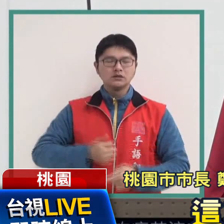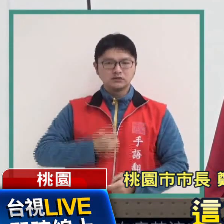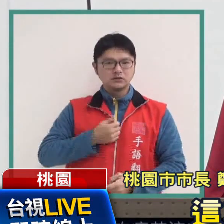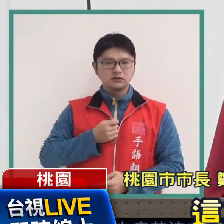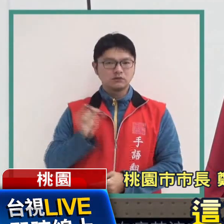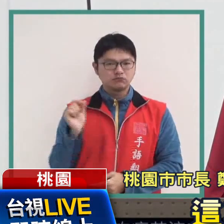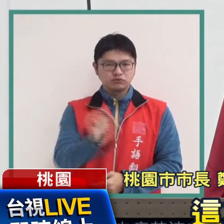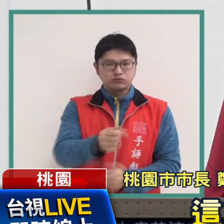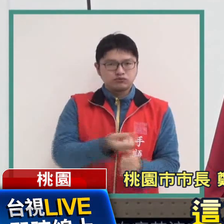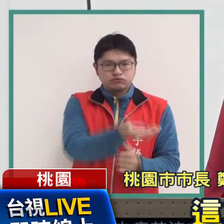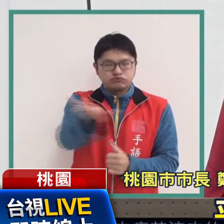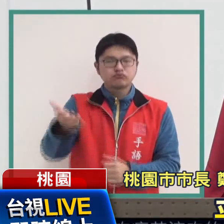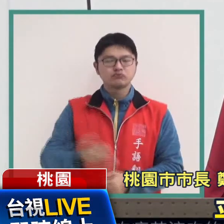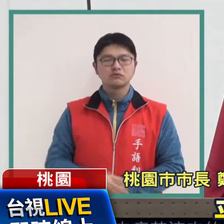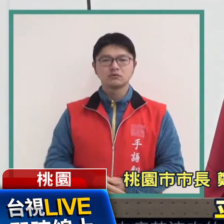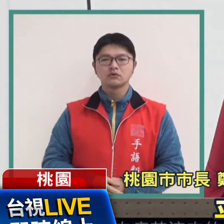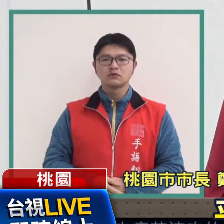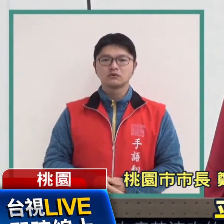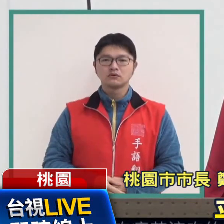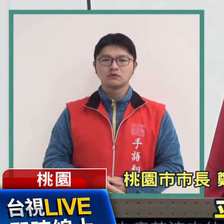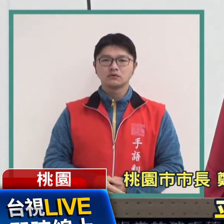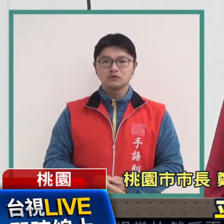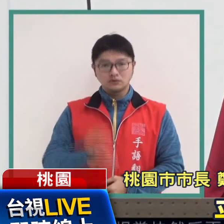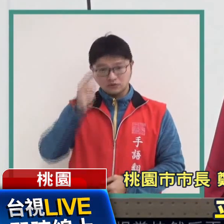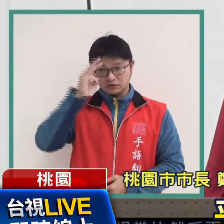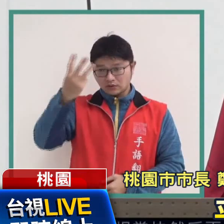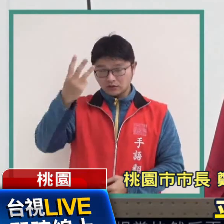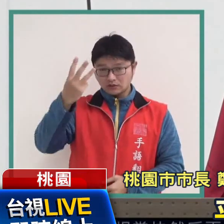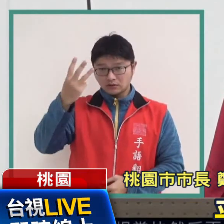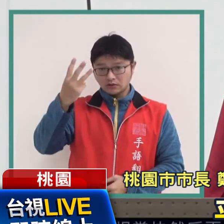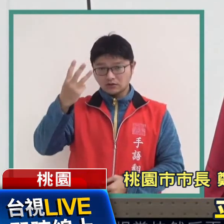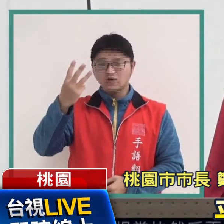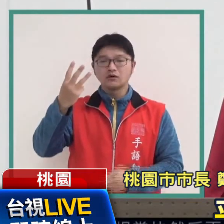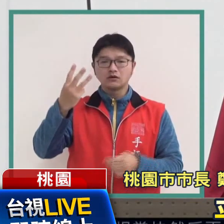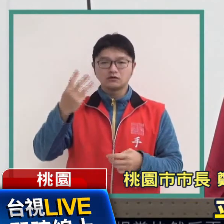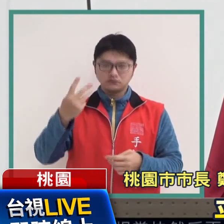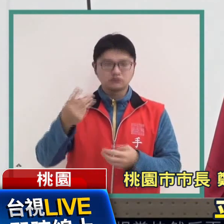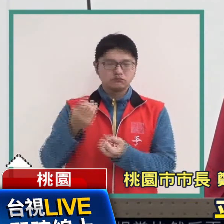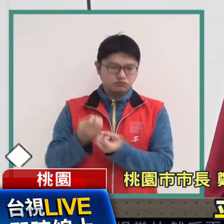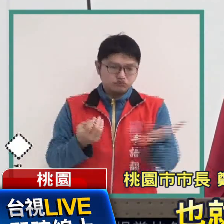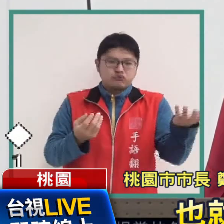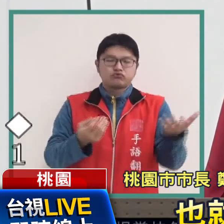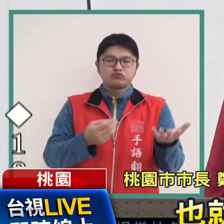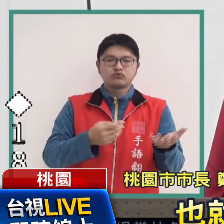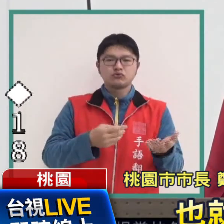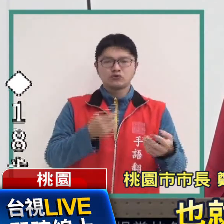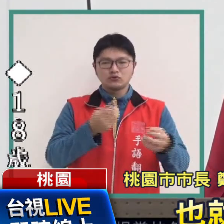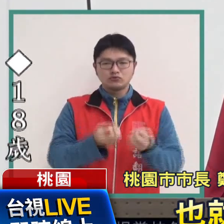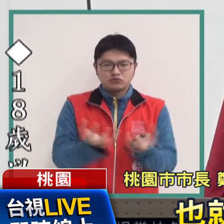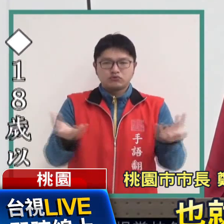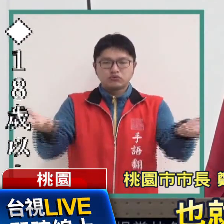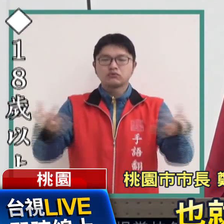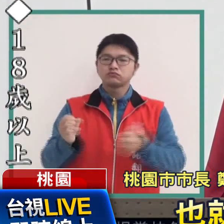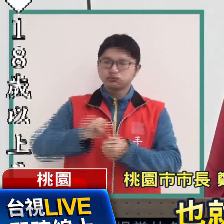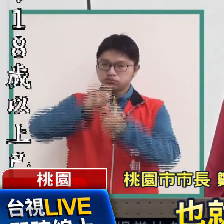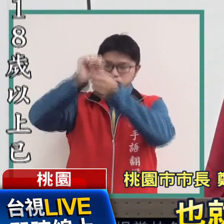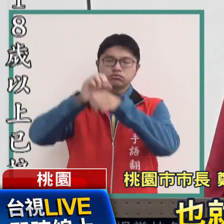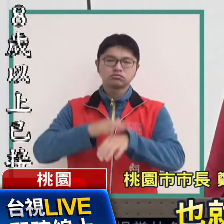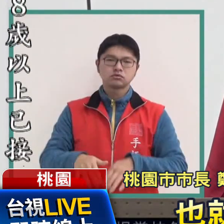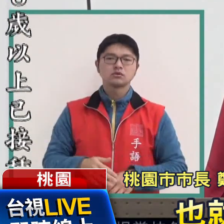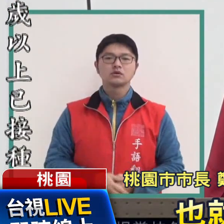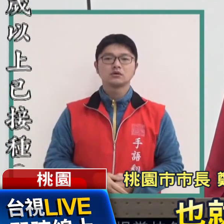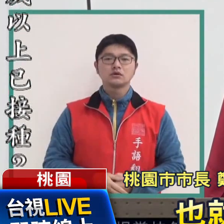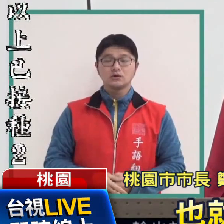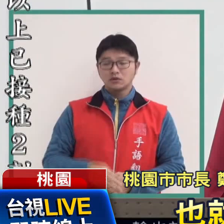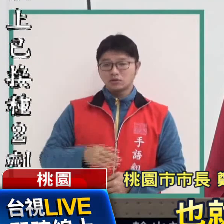速率相当快，平均3天内就会传播1轮，也就是说从被感染到这个